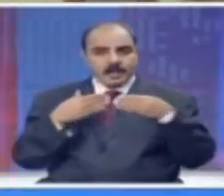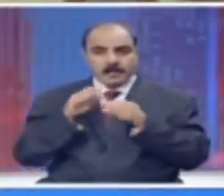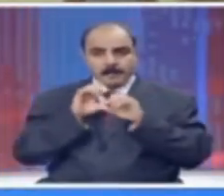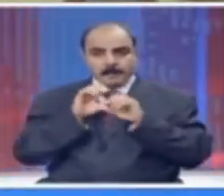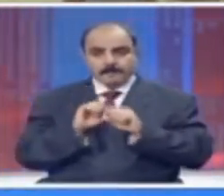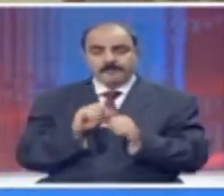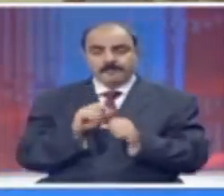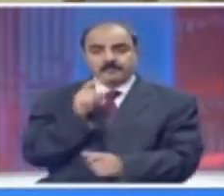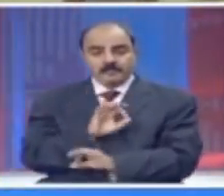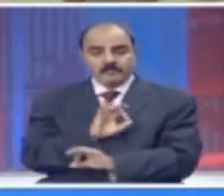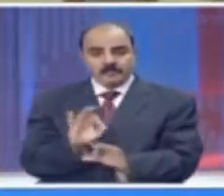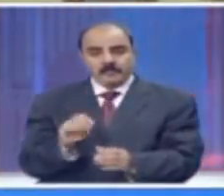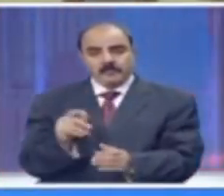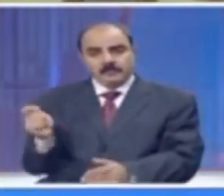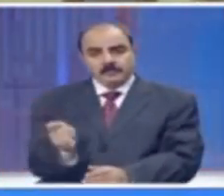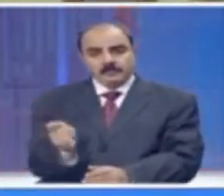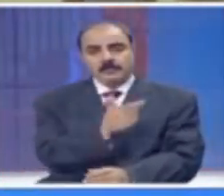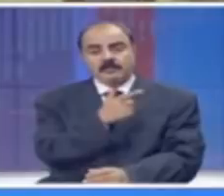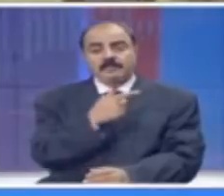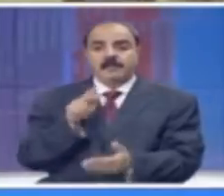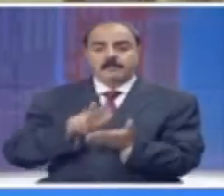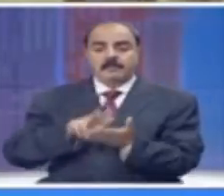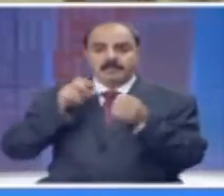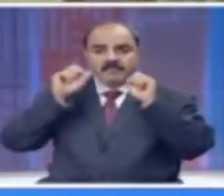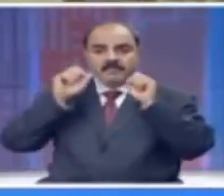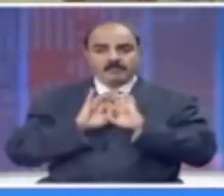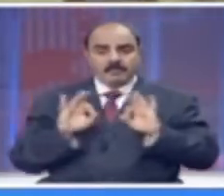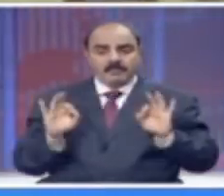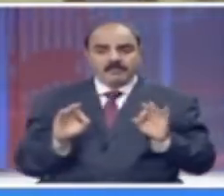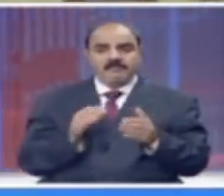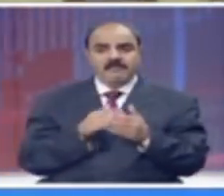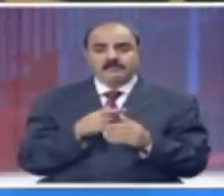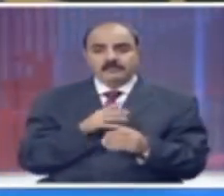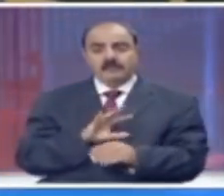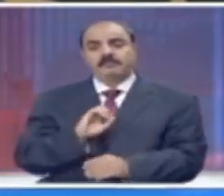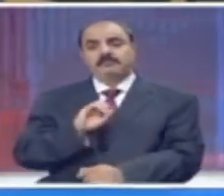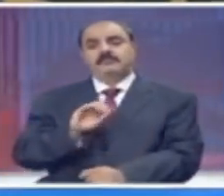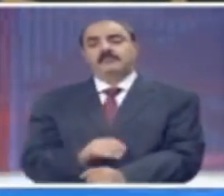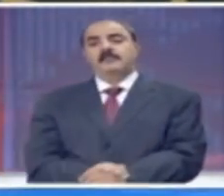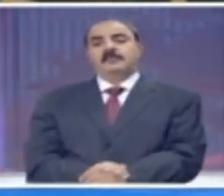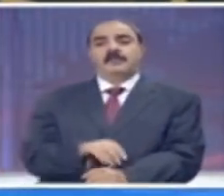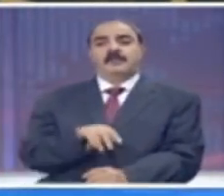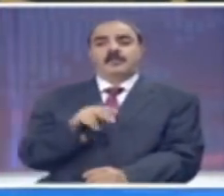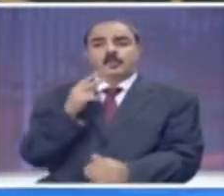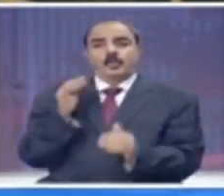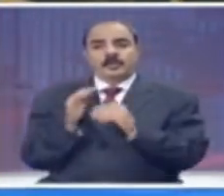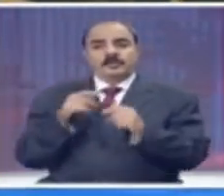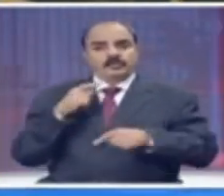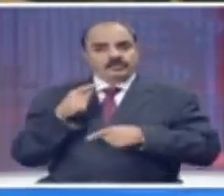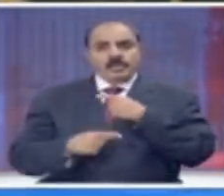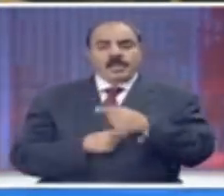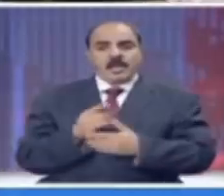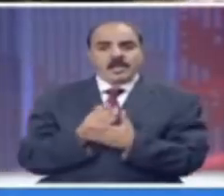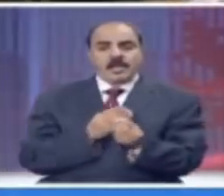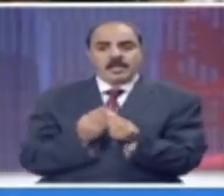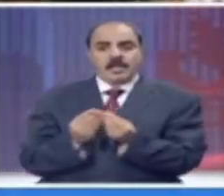المستندات اللي بتدل على شخصيته وبيبعتها لمقر البعثات الدبلوماسية فور التصويت. على مدار 48 ساعة